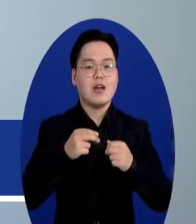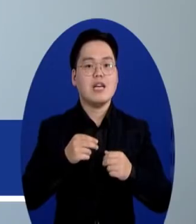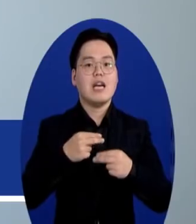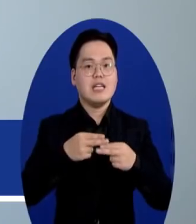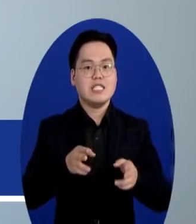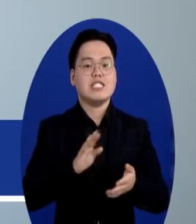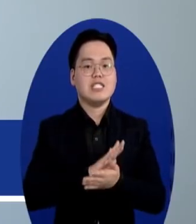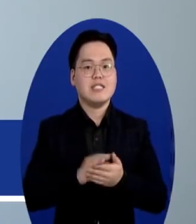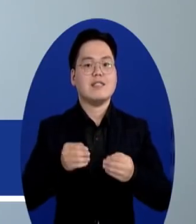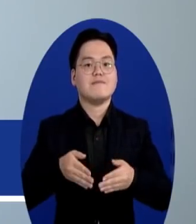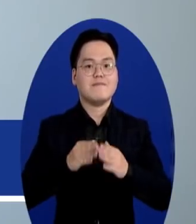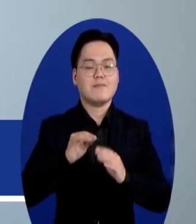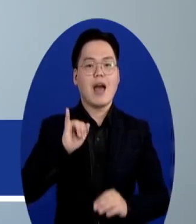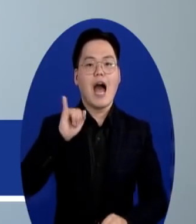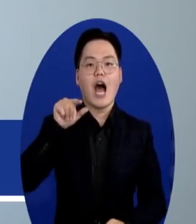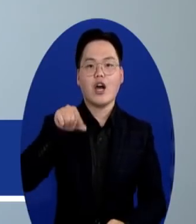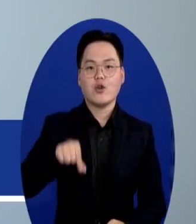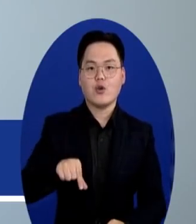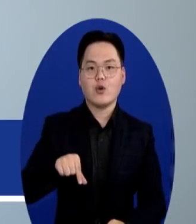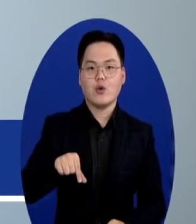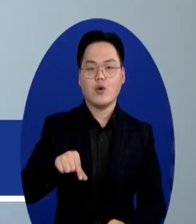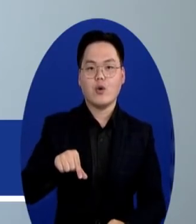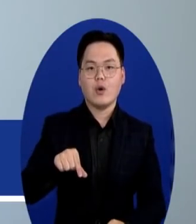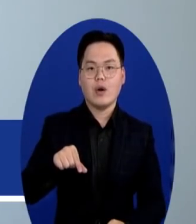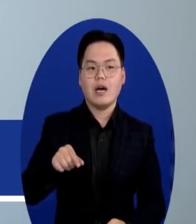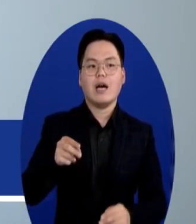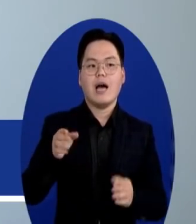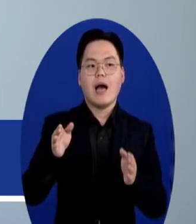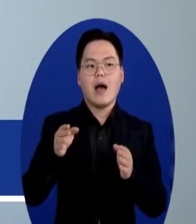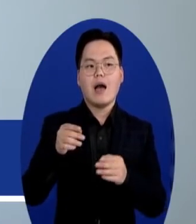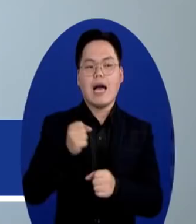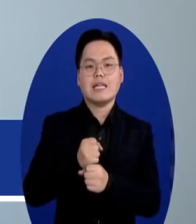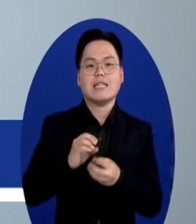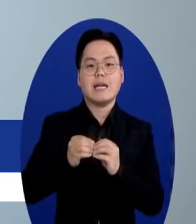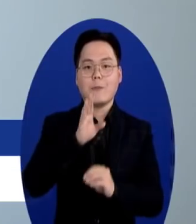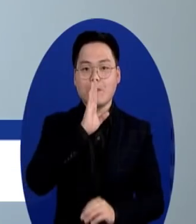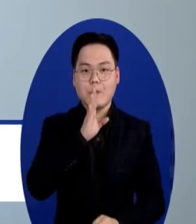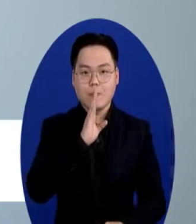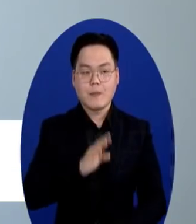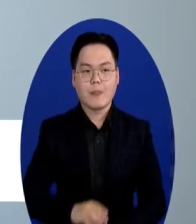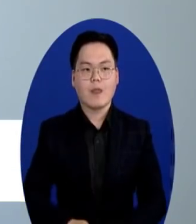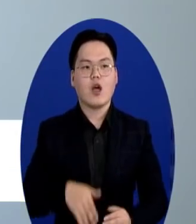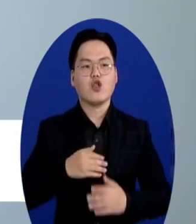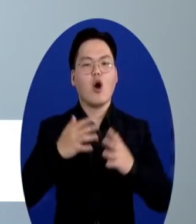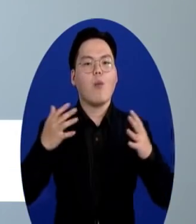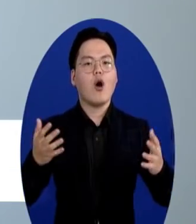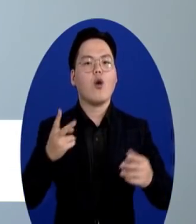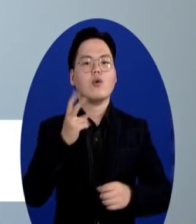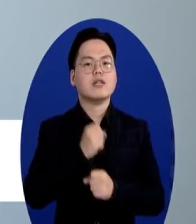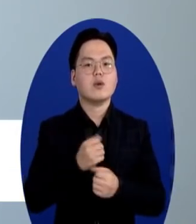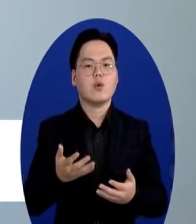буюу IQ-гийн хөгжлөлтөд салангад байсан үйл ажиллагааг нийлүүлсэн. Мөн нэгэн томоохон үйл ажиллагаа бол